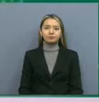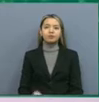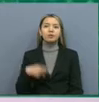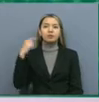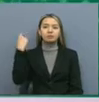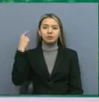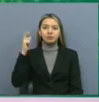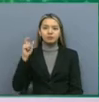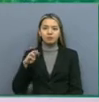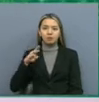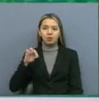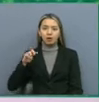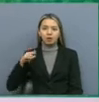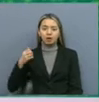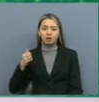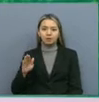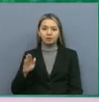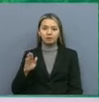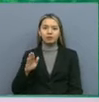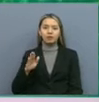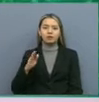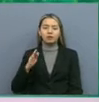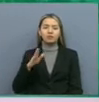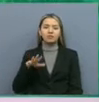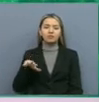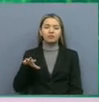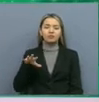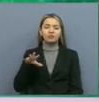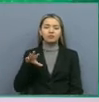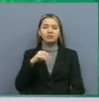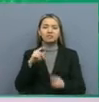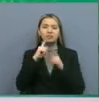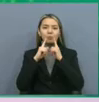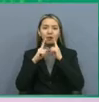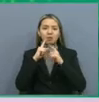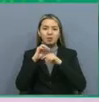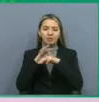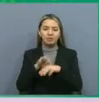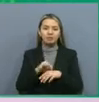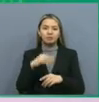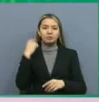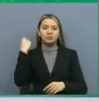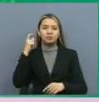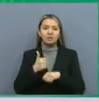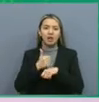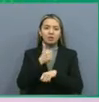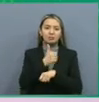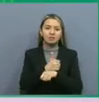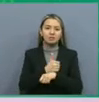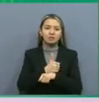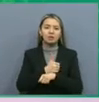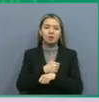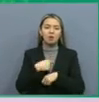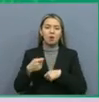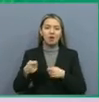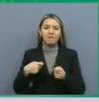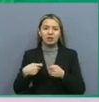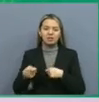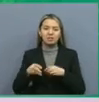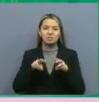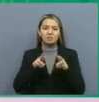Президент Қасым Жомарт Тоқаев парсы шығанағындағы ахуалға байланысты кеңес өткізді. Жиынға президент әкімшілігі басшылығы,